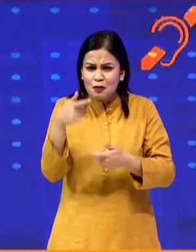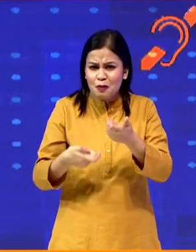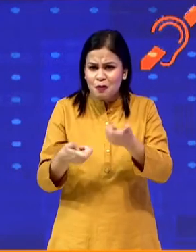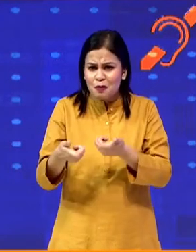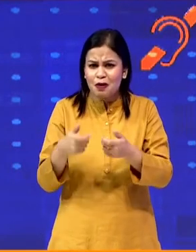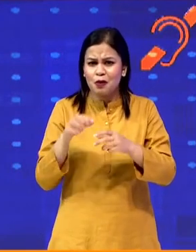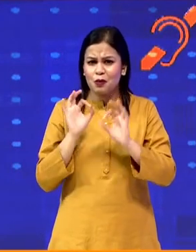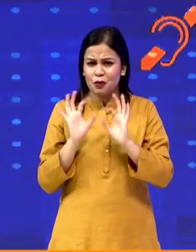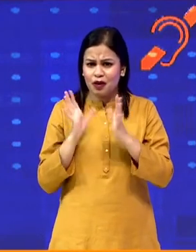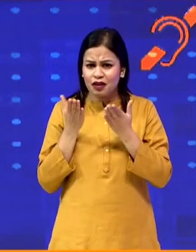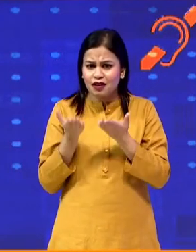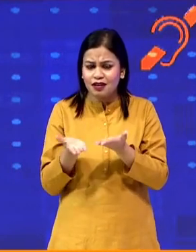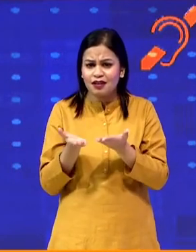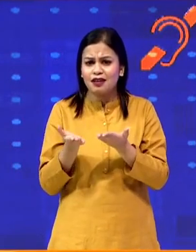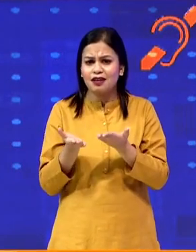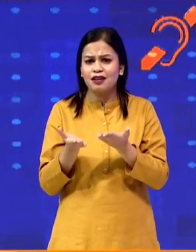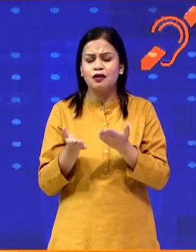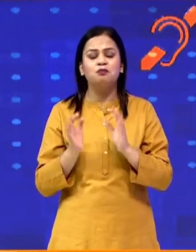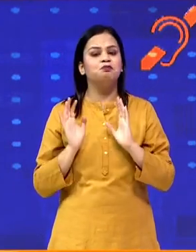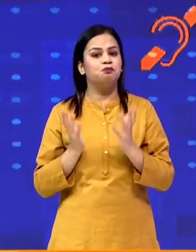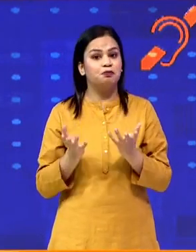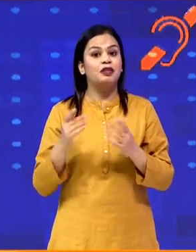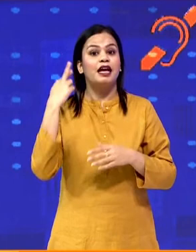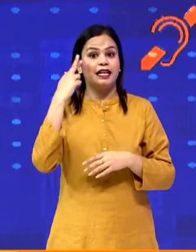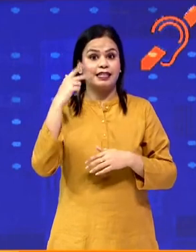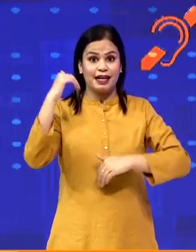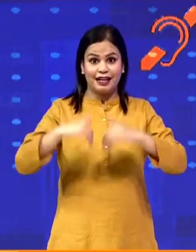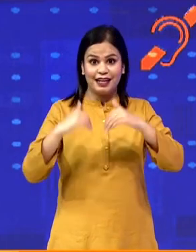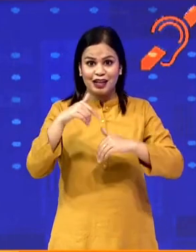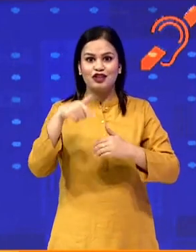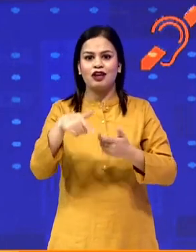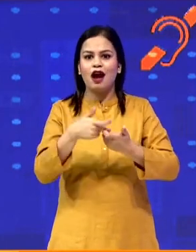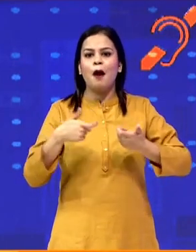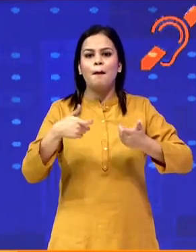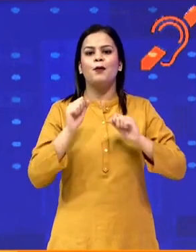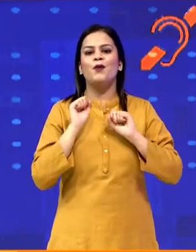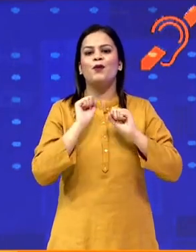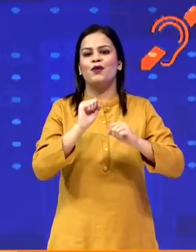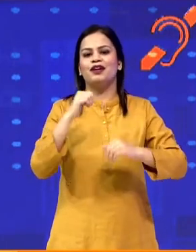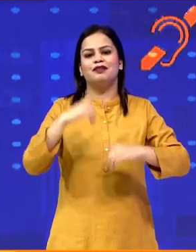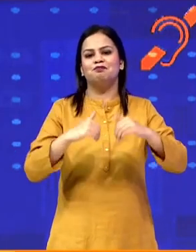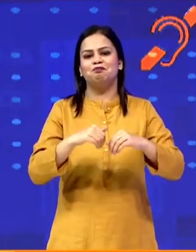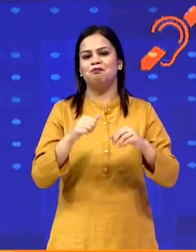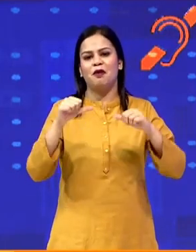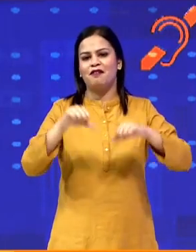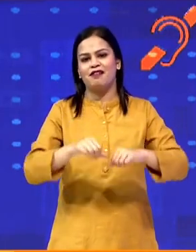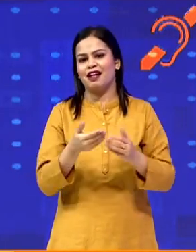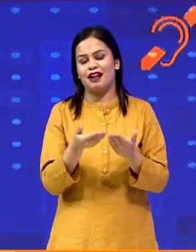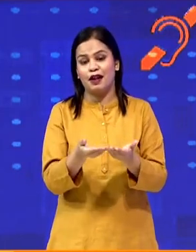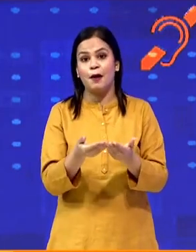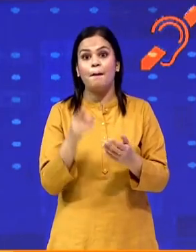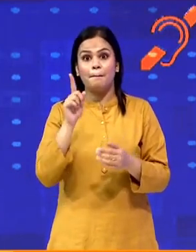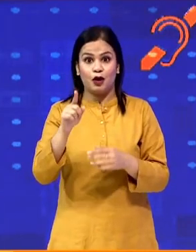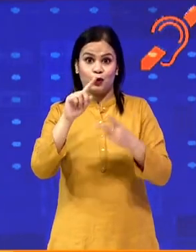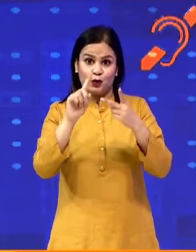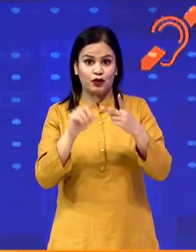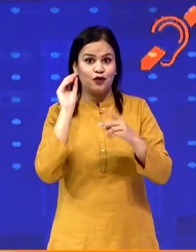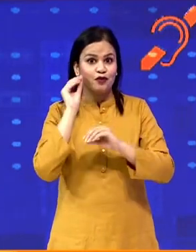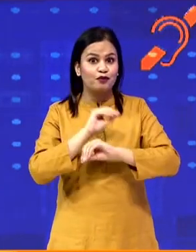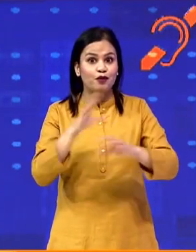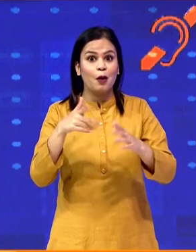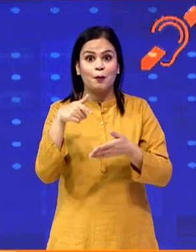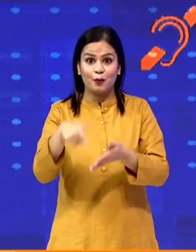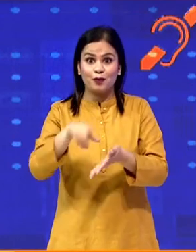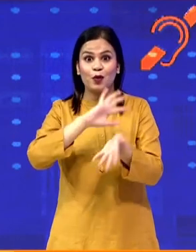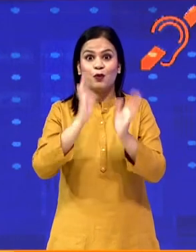बनेगी कहां तो इलेक्शन वर्किंग कमेटी का भी नहीं हुआ और दूसरी बात दुनिया के लिए इस आपके